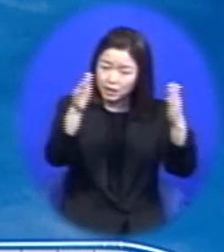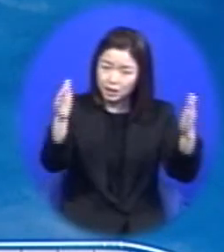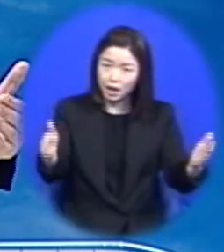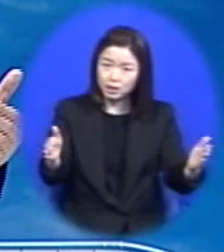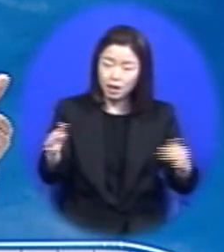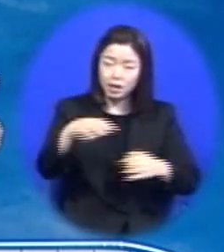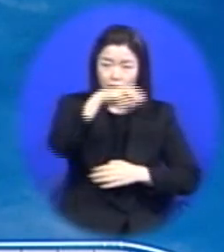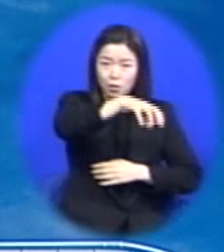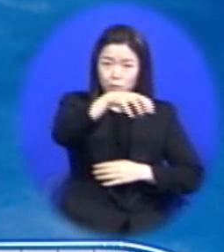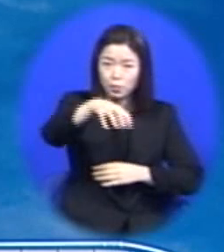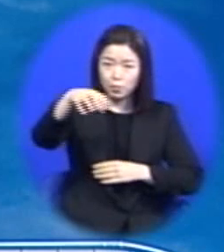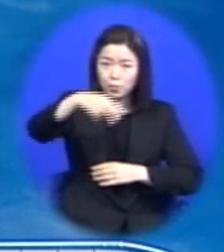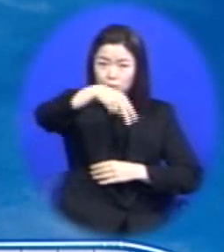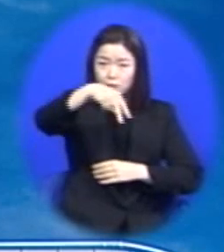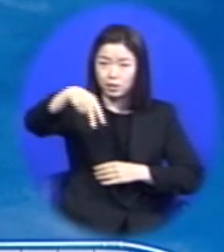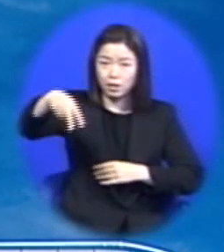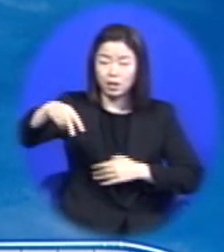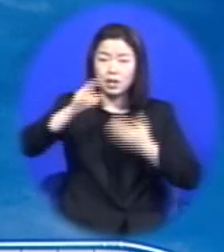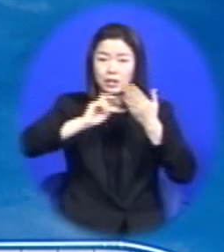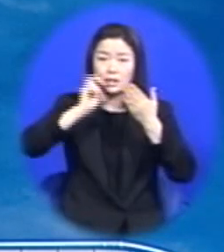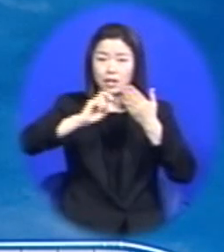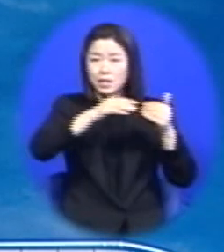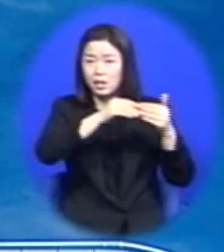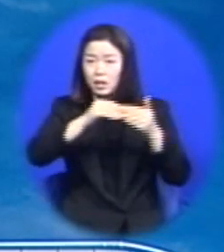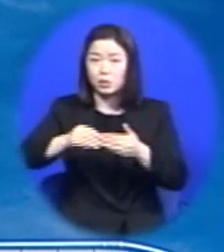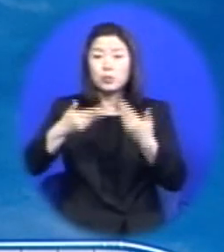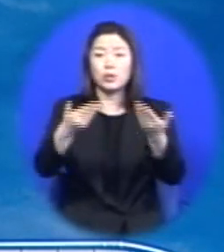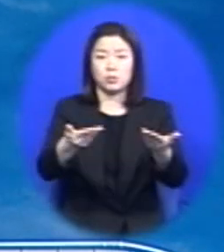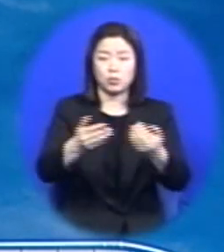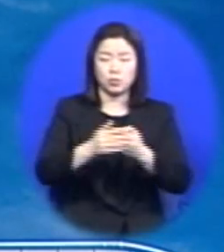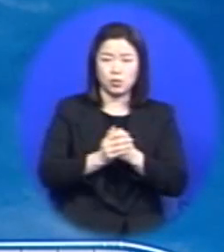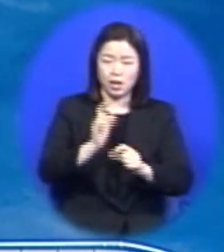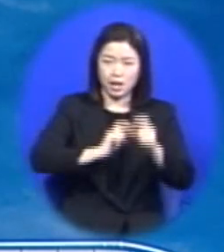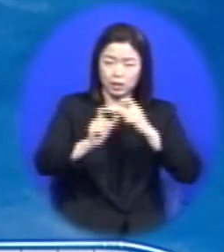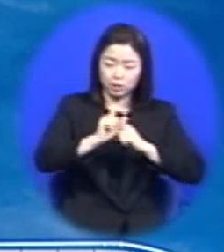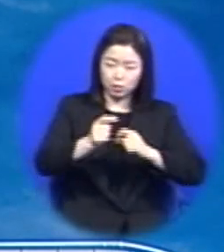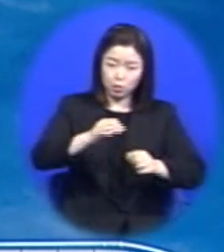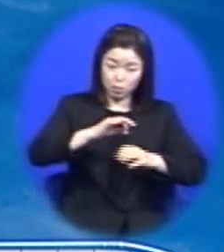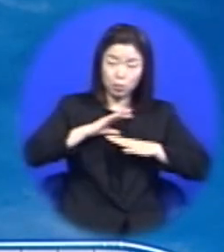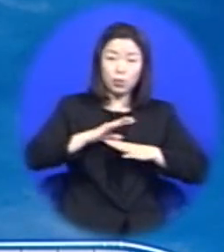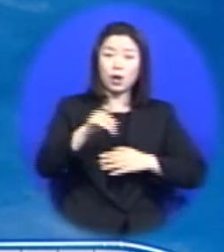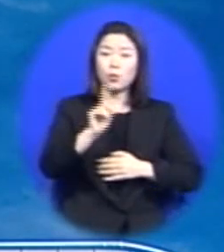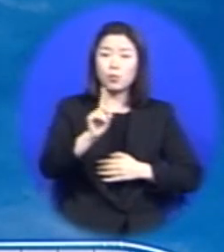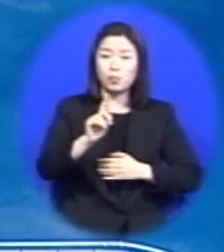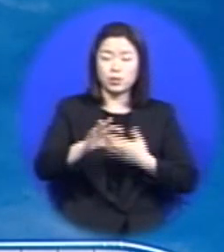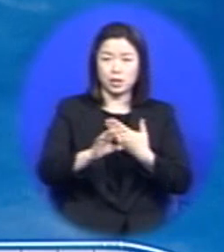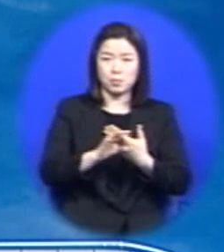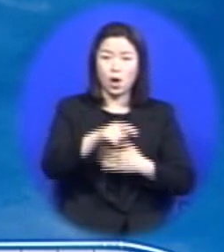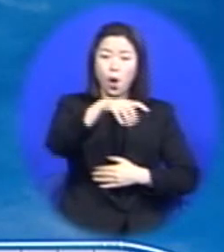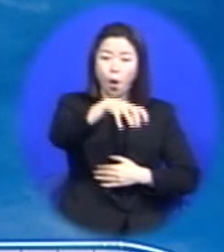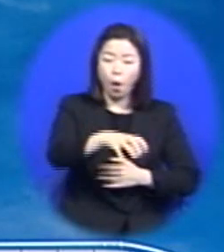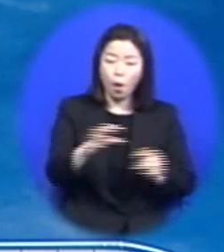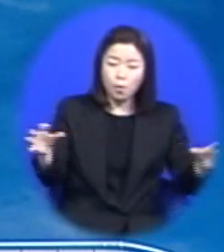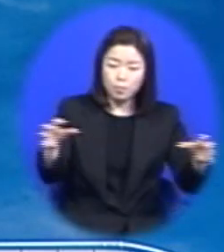찬양팀이 올라와서 찬양을 인도하는 겁니다. 더 놀라운 것은 거기에 모인 청년들이